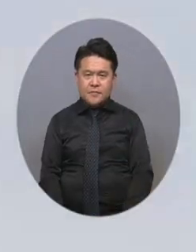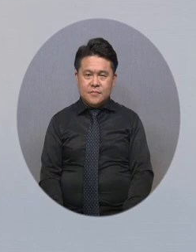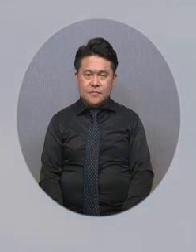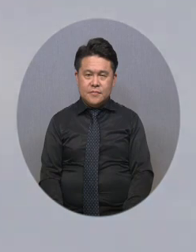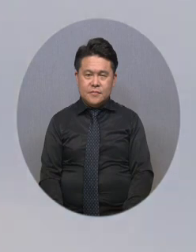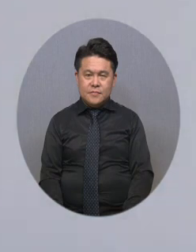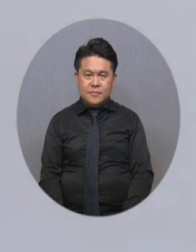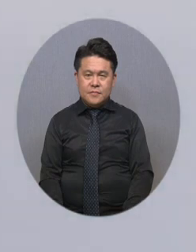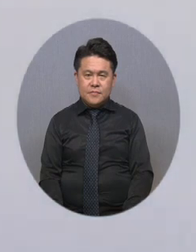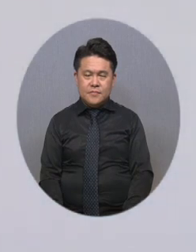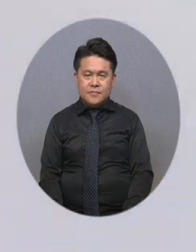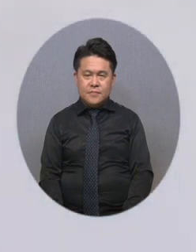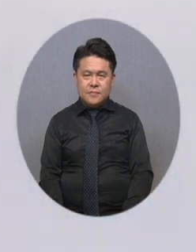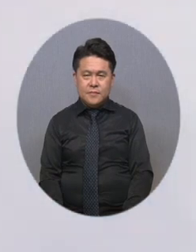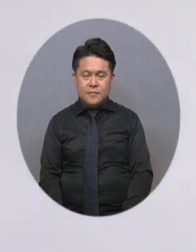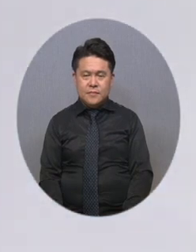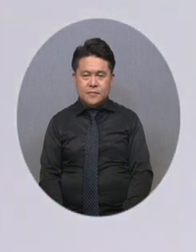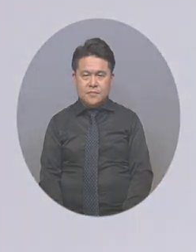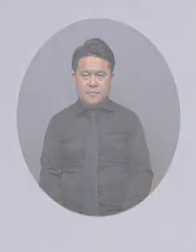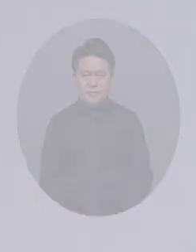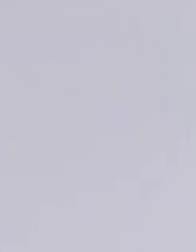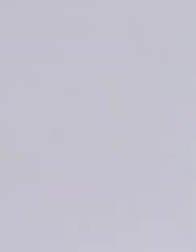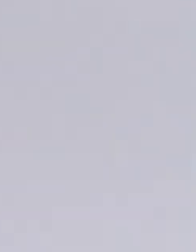와. 굿샷.